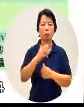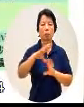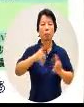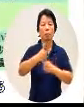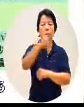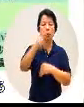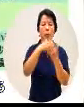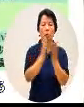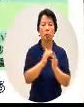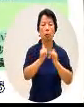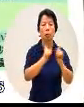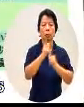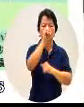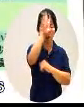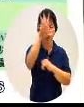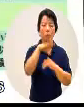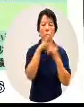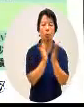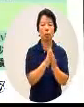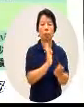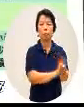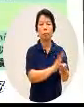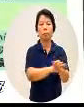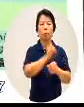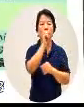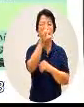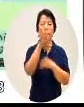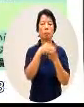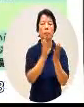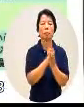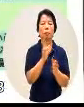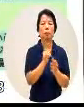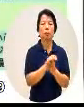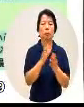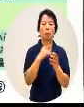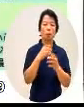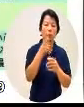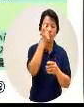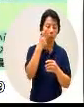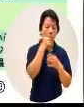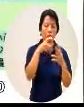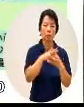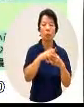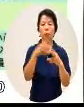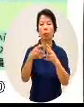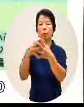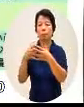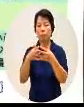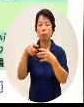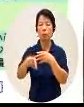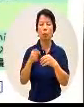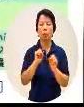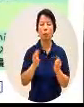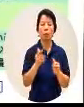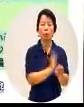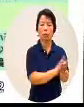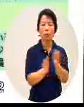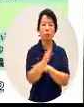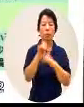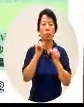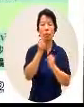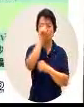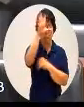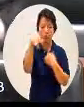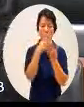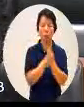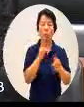社會黨社會黨是什麼派就是左派所以歐洲國家跟美國其實你用很簡單的作標用左派跟右派用他